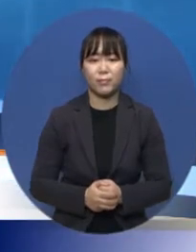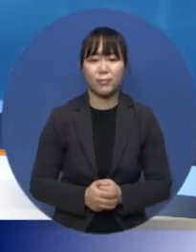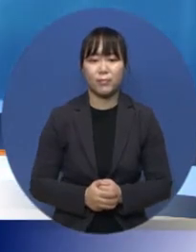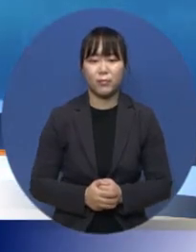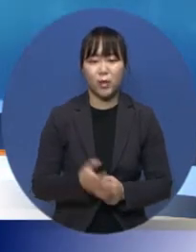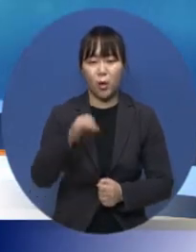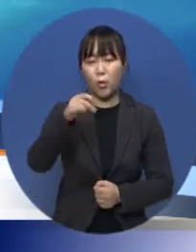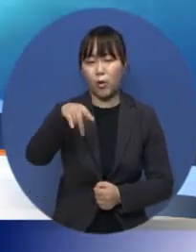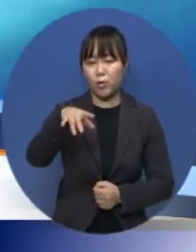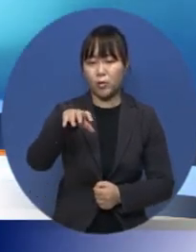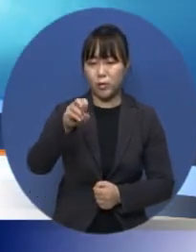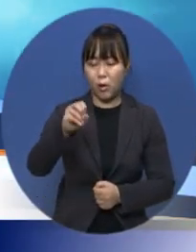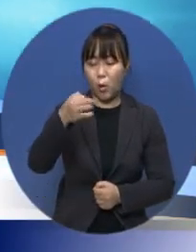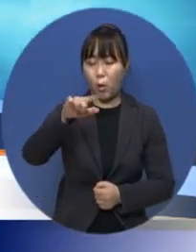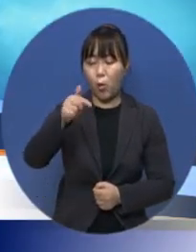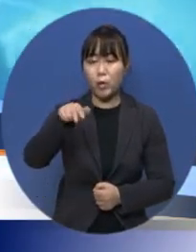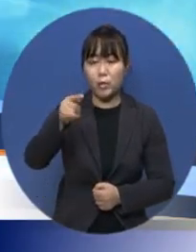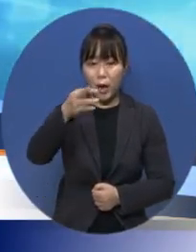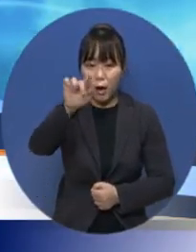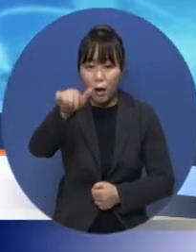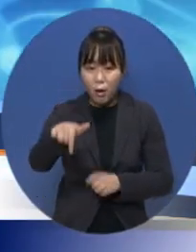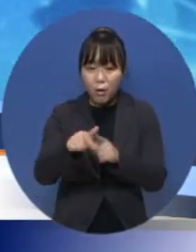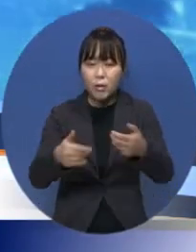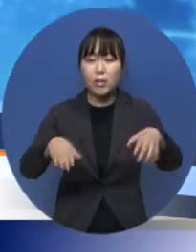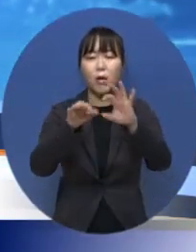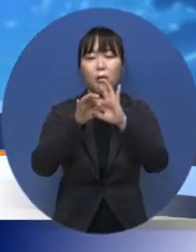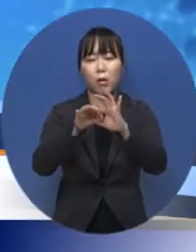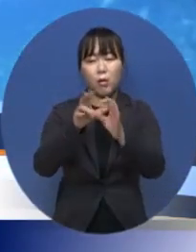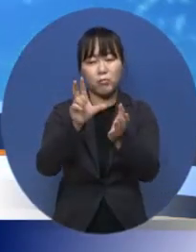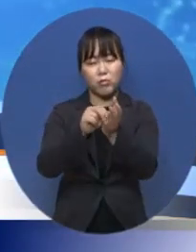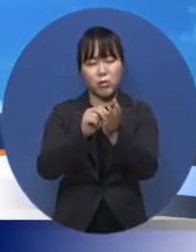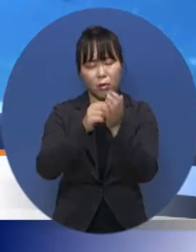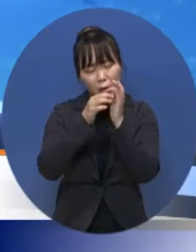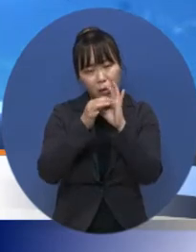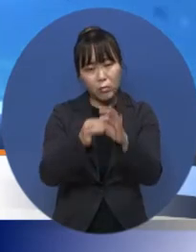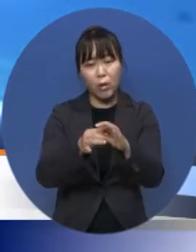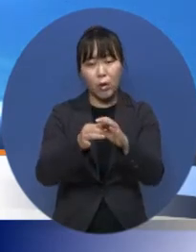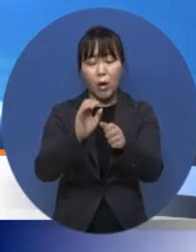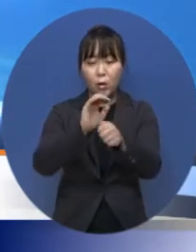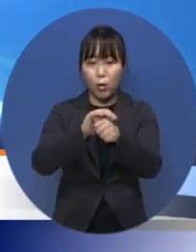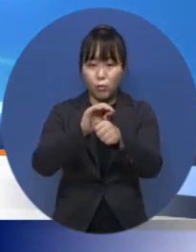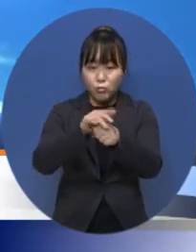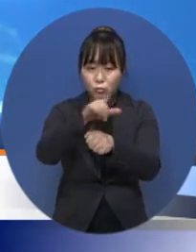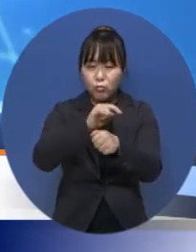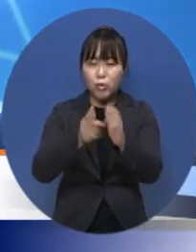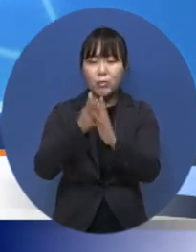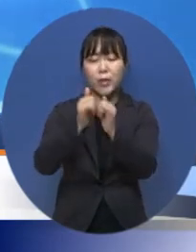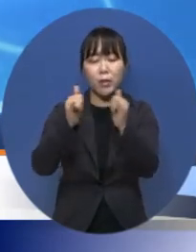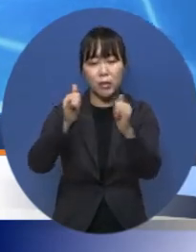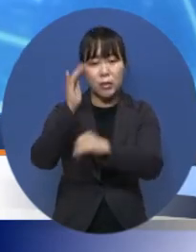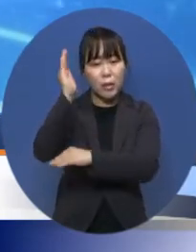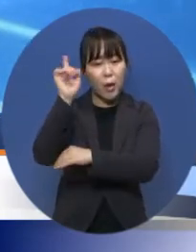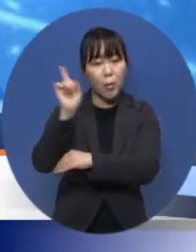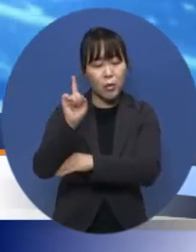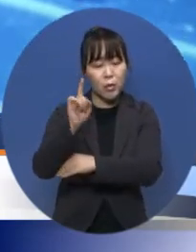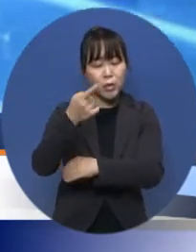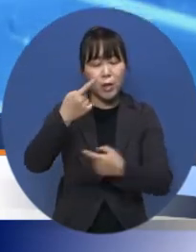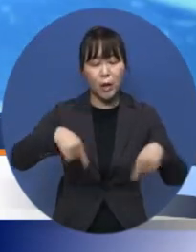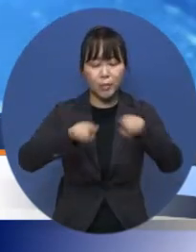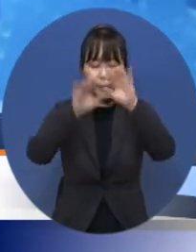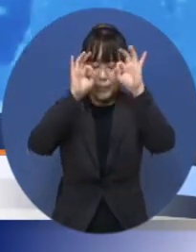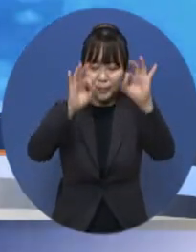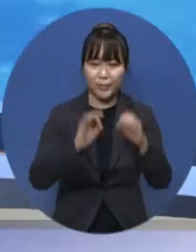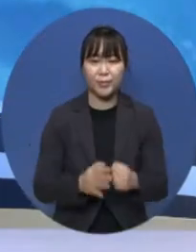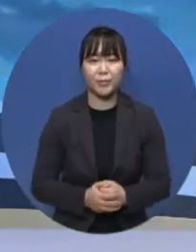월성 원자력 시설을 둘러싼 논란이 끊이지 않고 있습니다. 경주 시민들의 목소리는 어떠한지 서정용 기자가